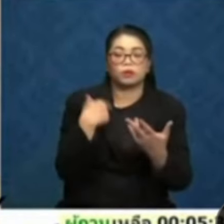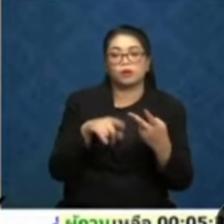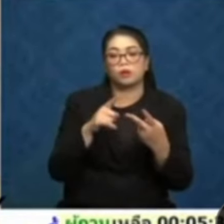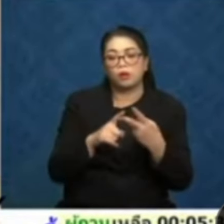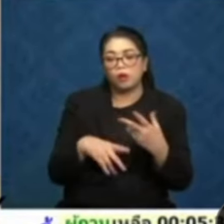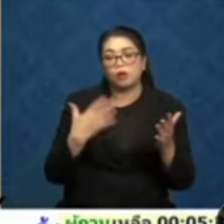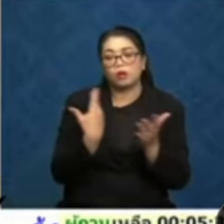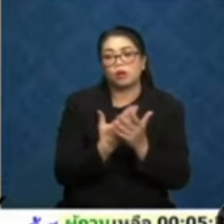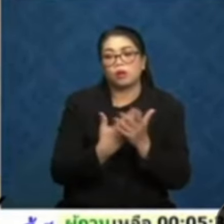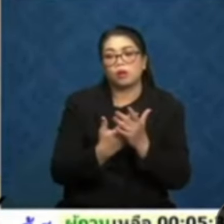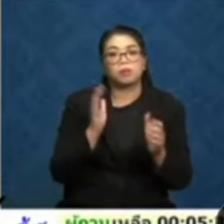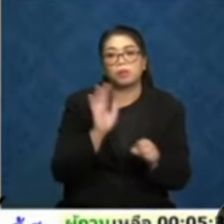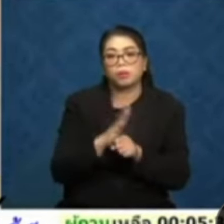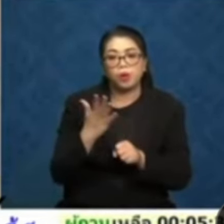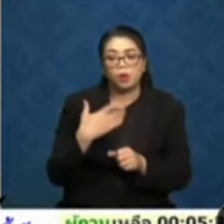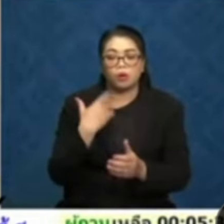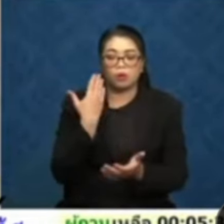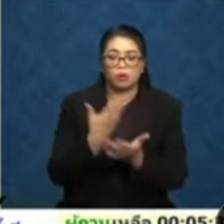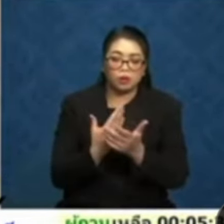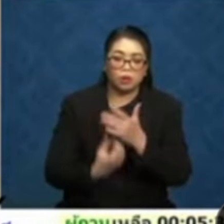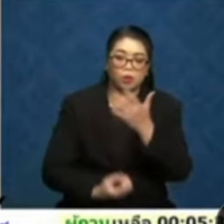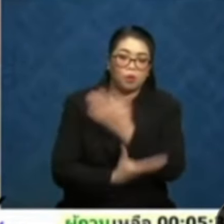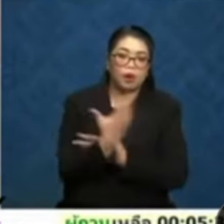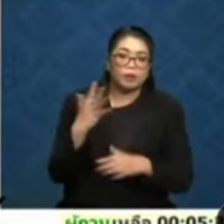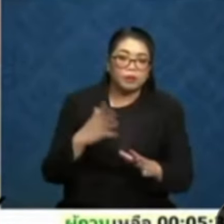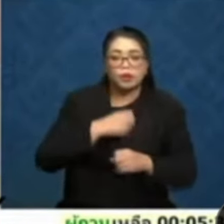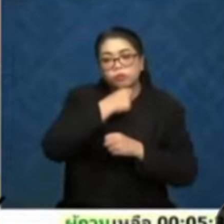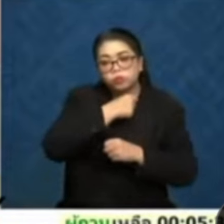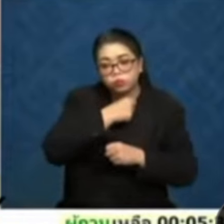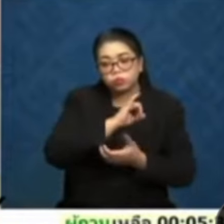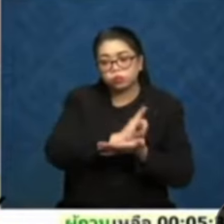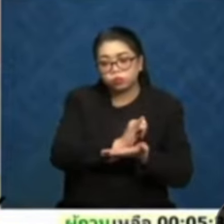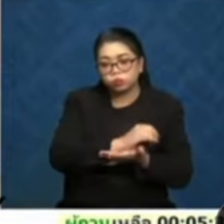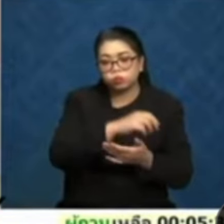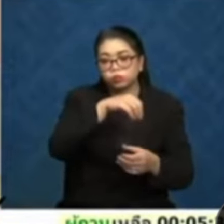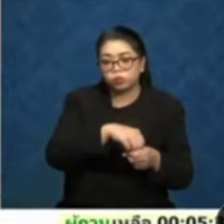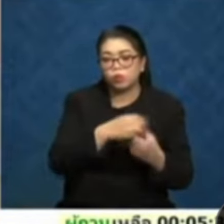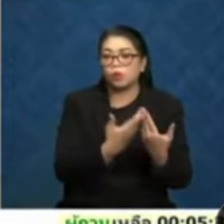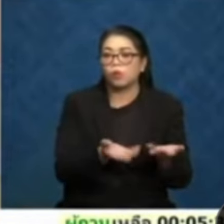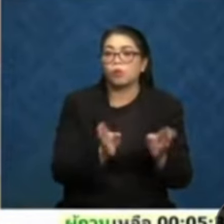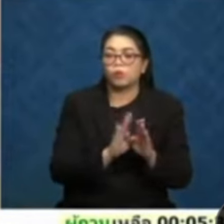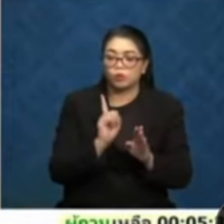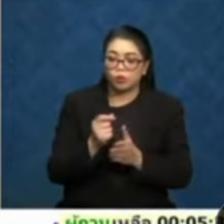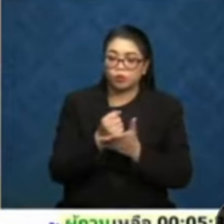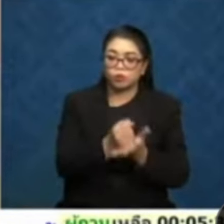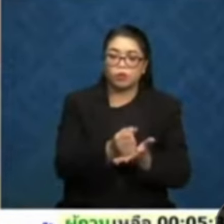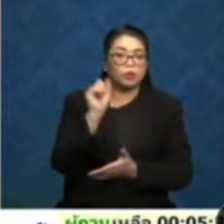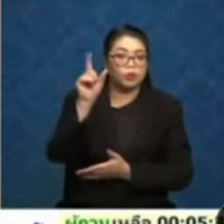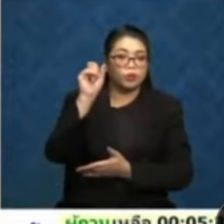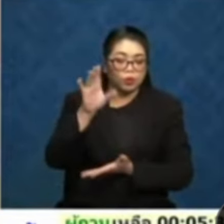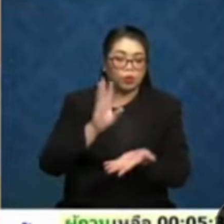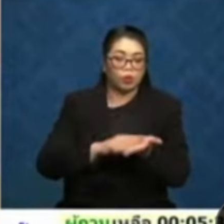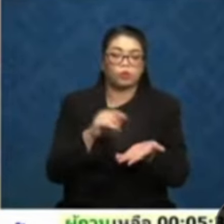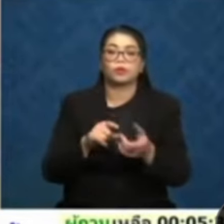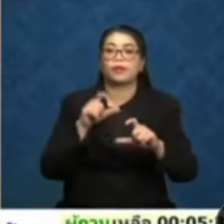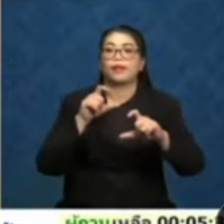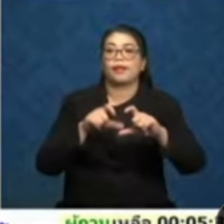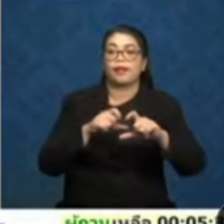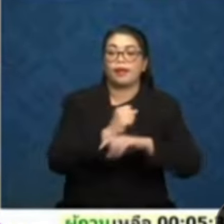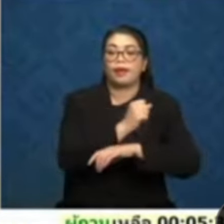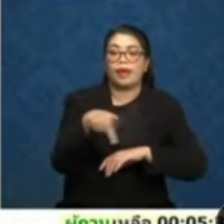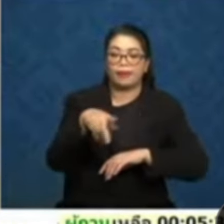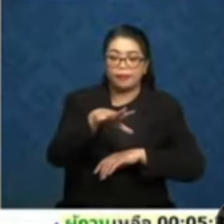ที่ขัดสนแล้วก็มีความเปราะบางมีผู้สูงอายุอยู่ในครอบครัวเป็นกลุ่มคนที่ต้องช่วยเหลืออย่างเร่งด่วนเราก็จะสามารถนำ